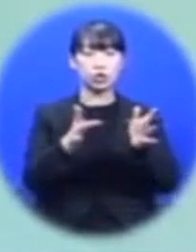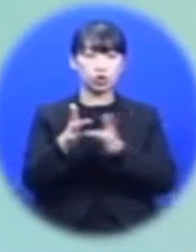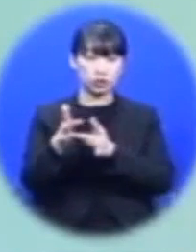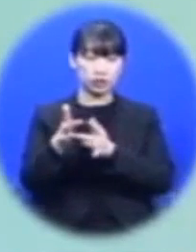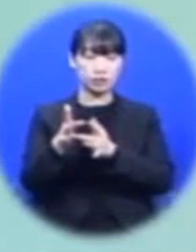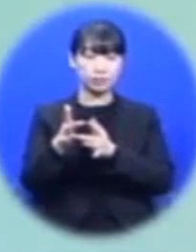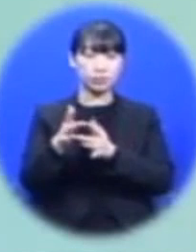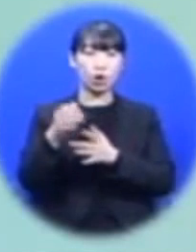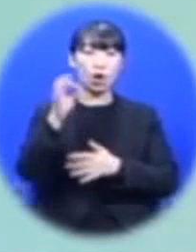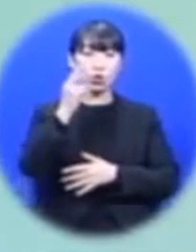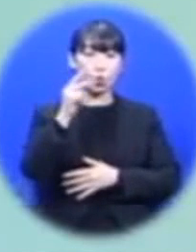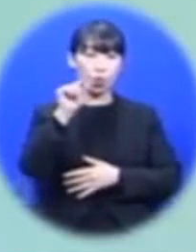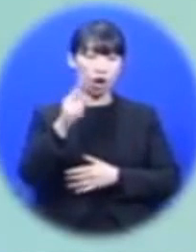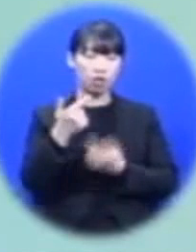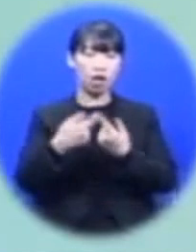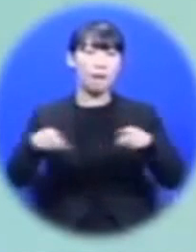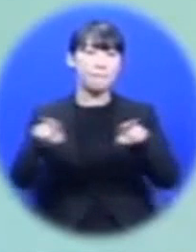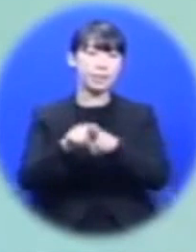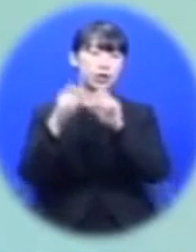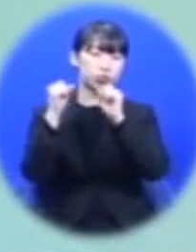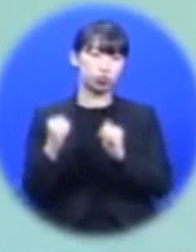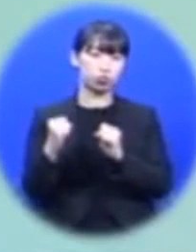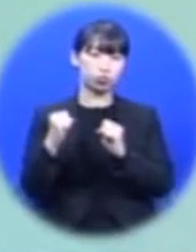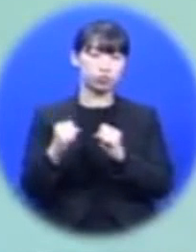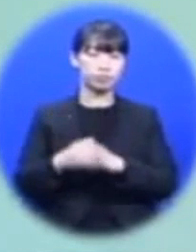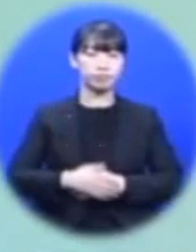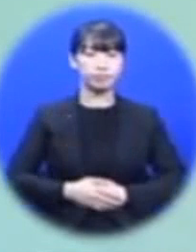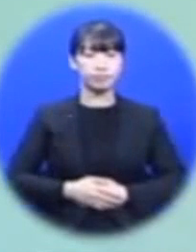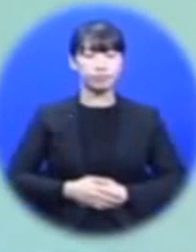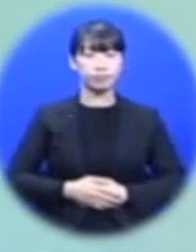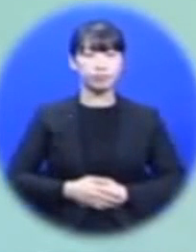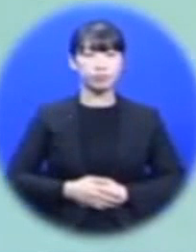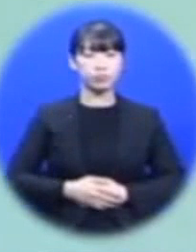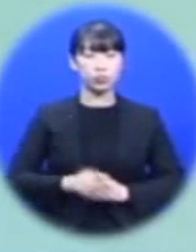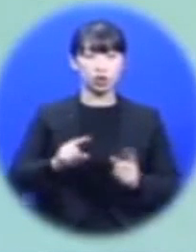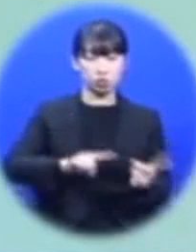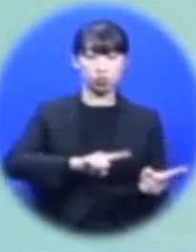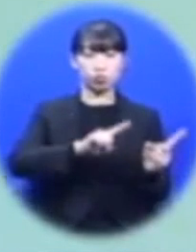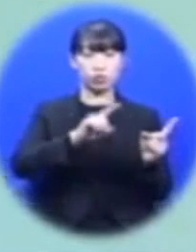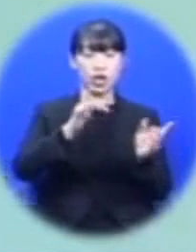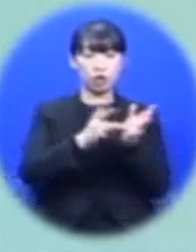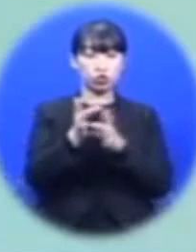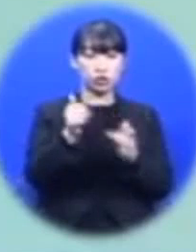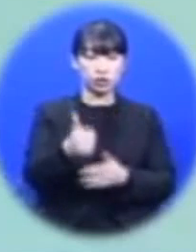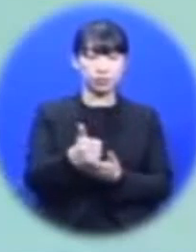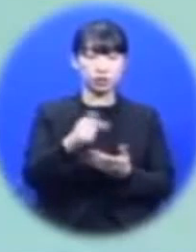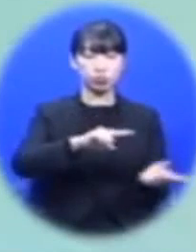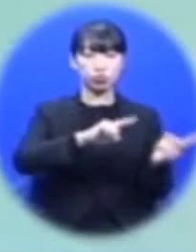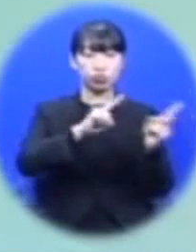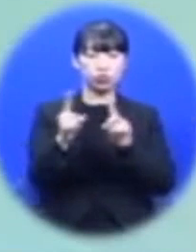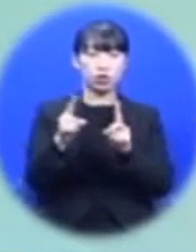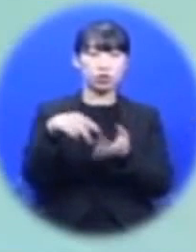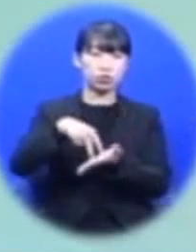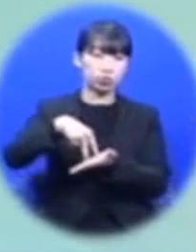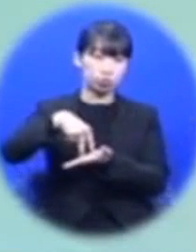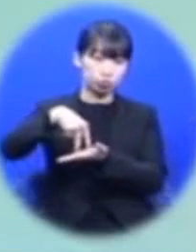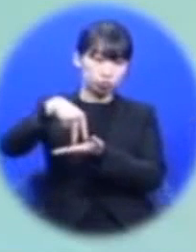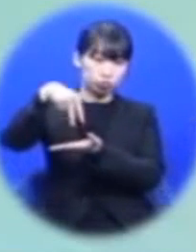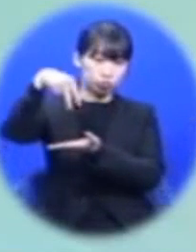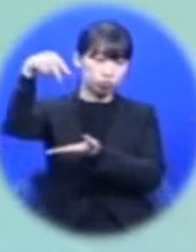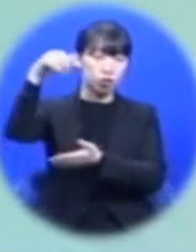요한 사도와 부활 승천하시고 난 다음에 요한 사도의 마음에